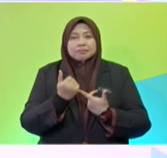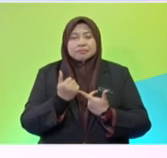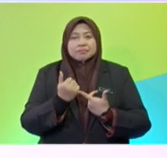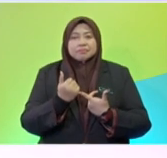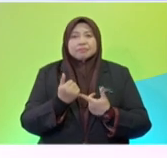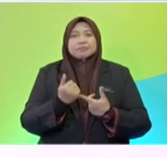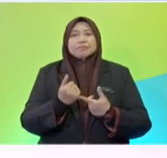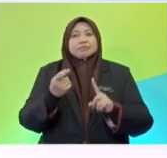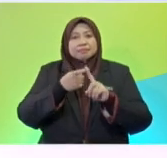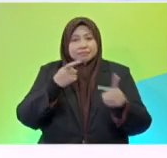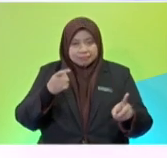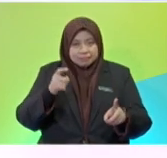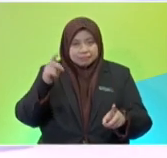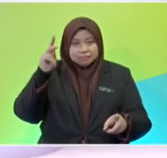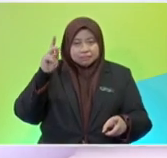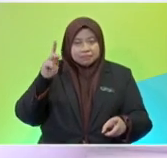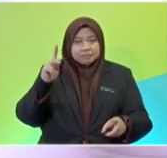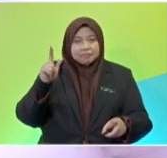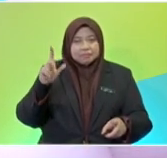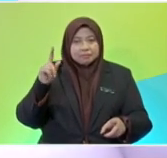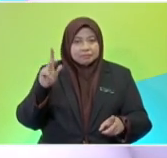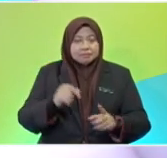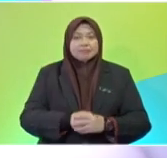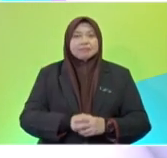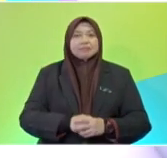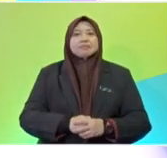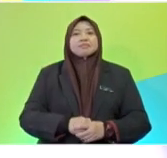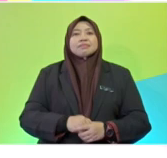juga dari sekolah kebangsaan dan indah halo